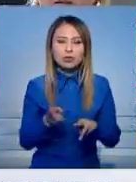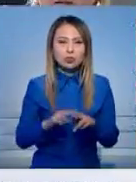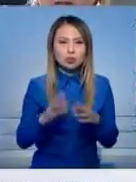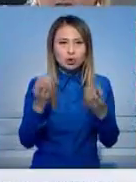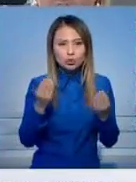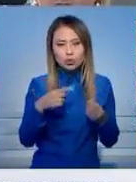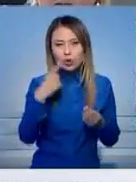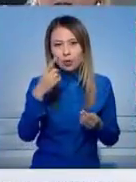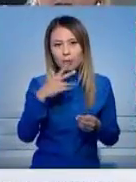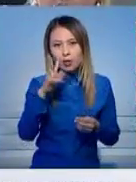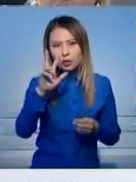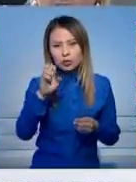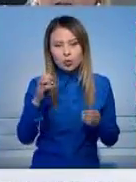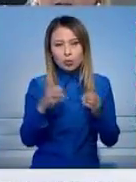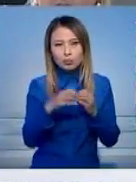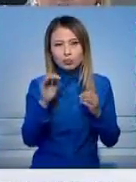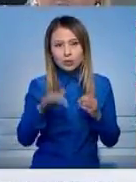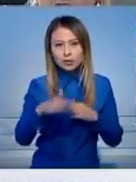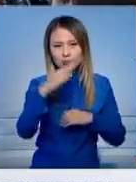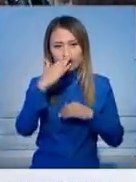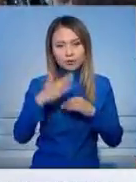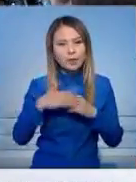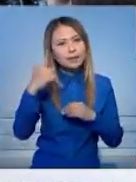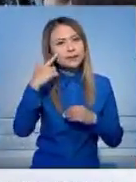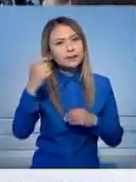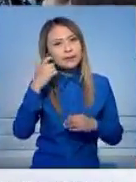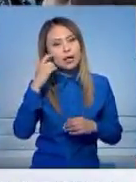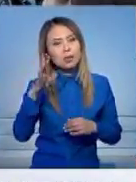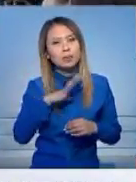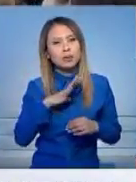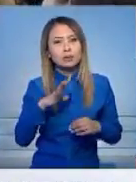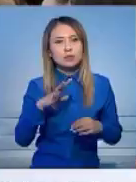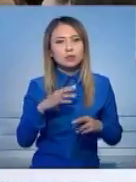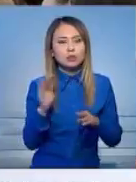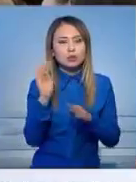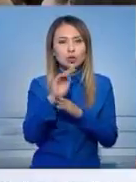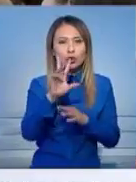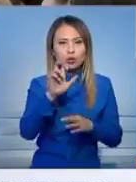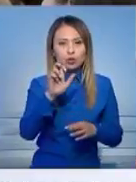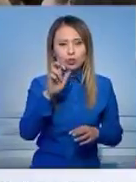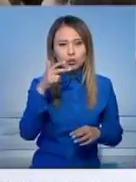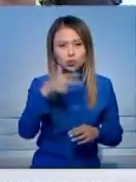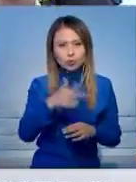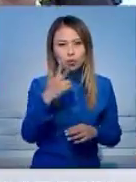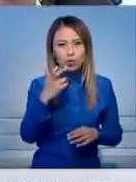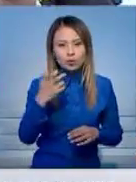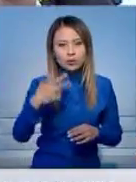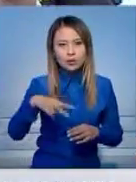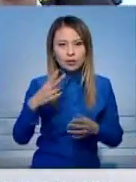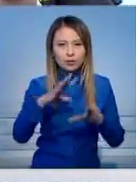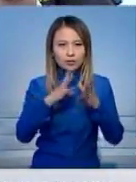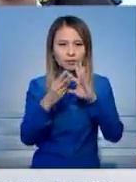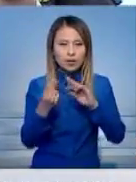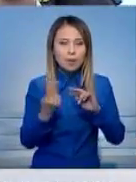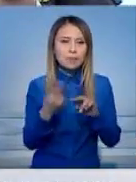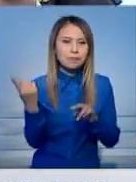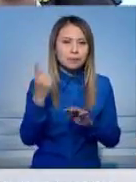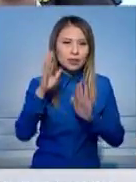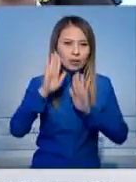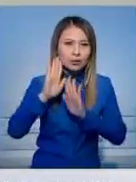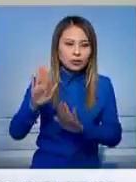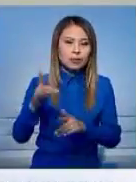кетейік, елімізде 310 мың адам қант диабетіне шалдыққан. Солардың 3032-сі балалар. Осы ретте партия төрағасының бірінші